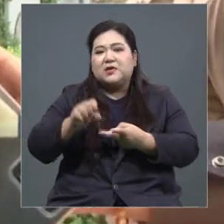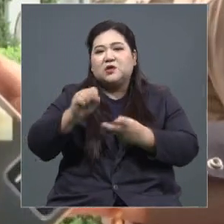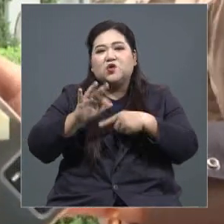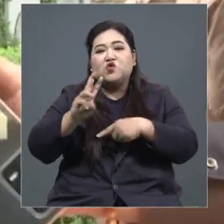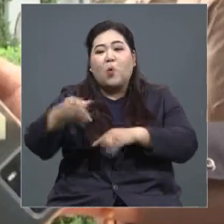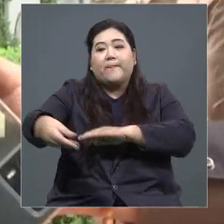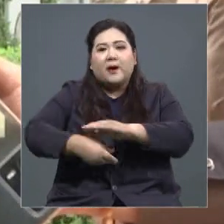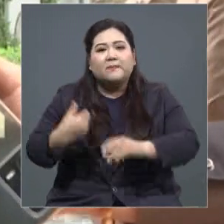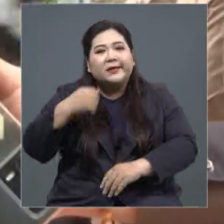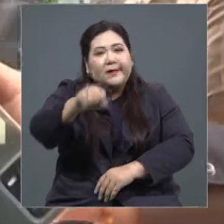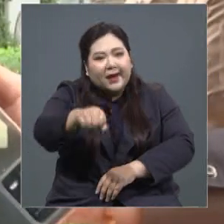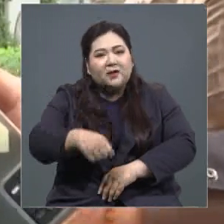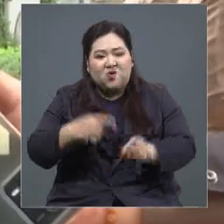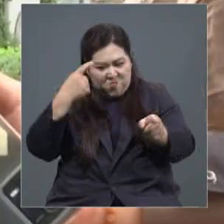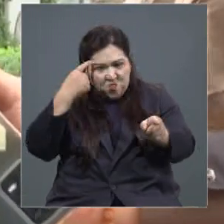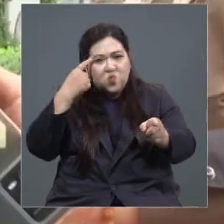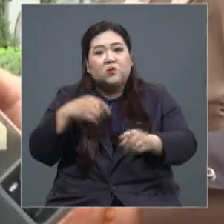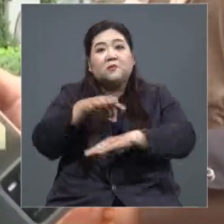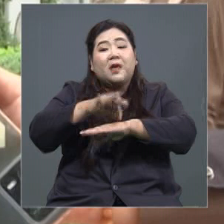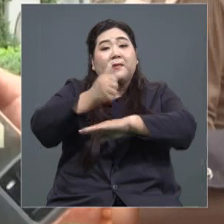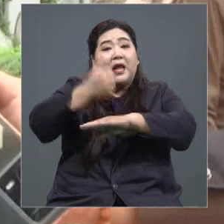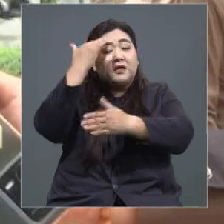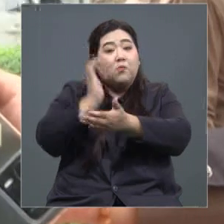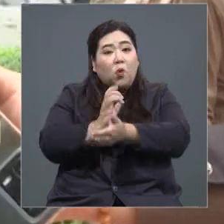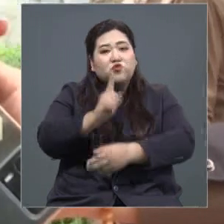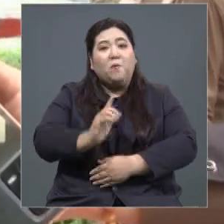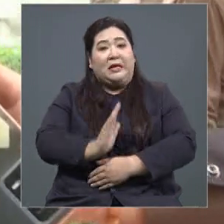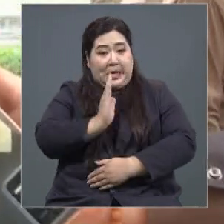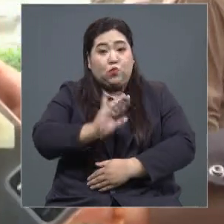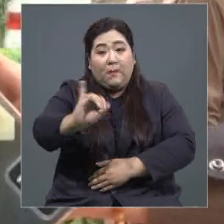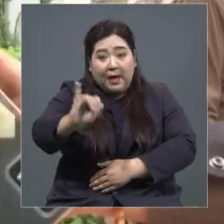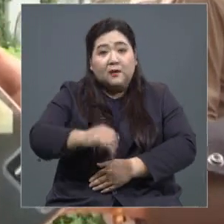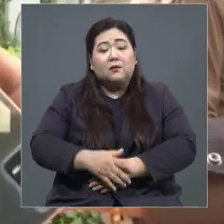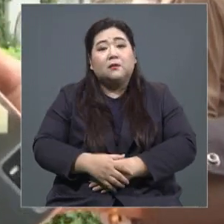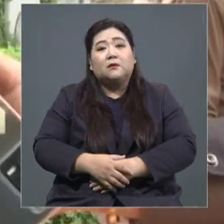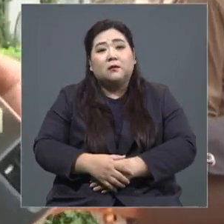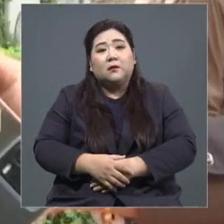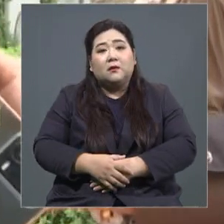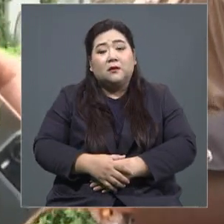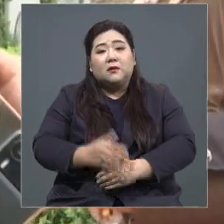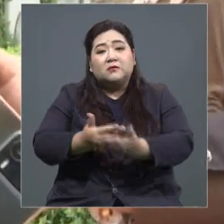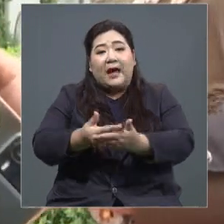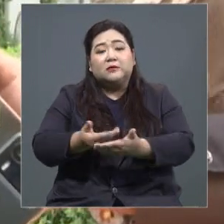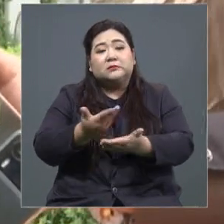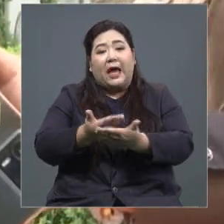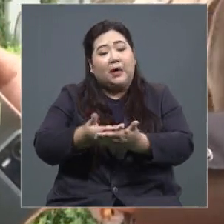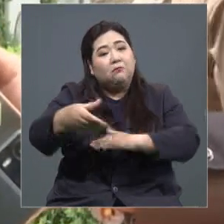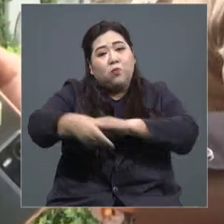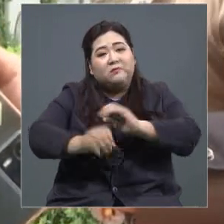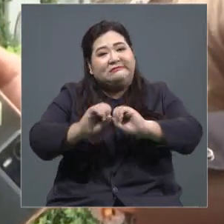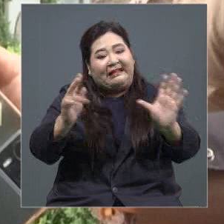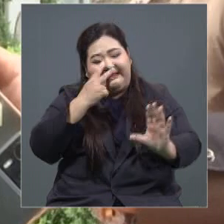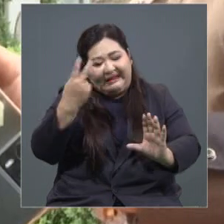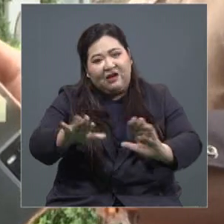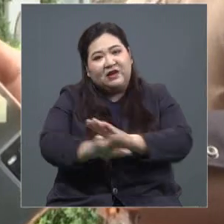ครับแล้วทีนี้เนี่ยจะดำรงตำแหน่งผบ.ตร.เนี่ยมันจะต้องมีเกียรติและมีศักดิ์ศรีนะครับเส้นเงินที่มันชัดเจนขนาดนี้ผม